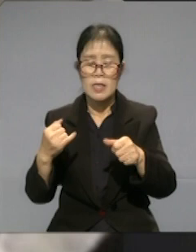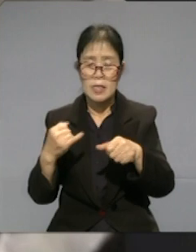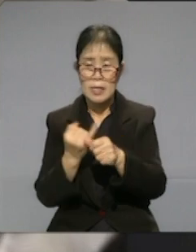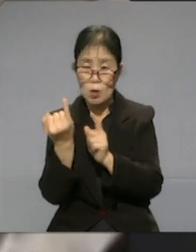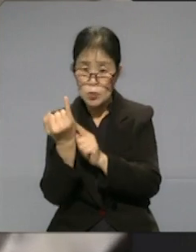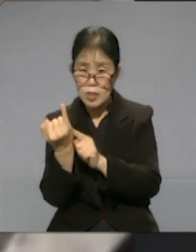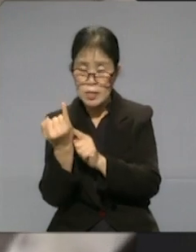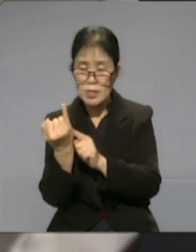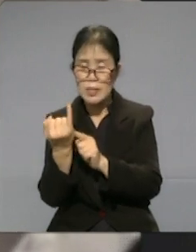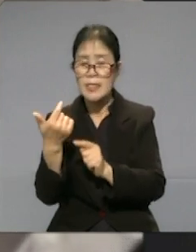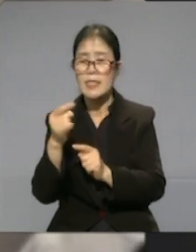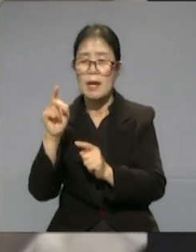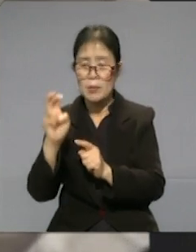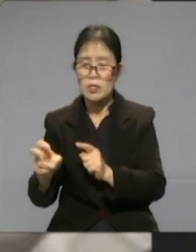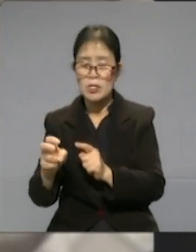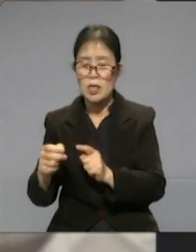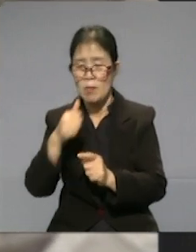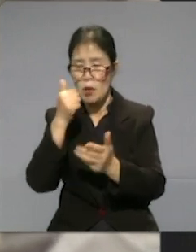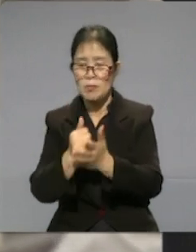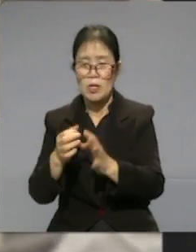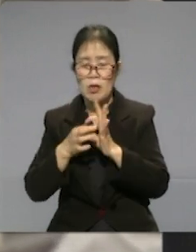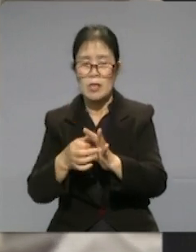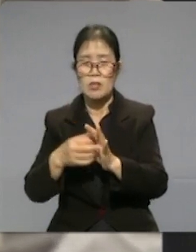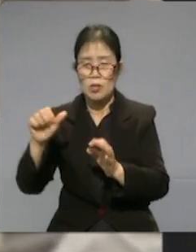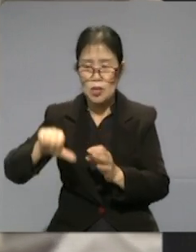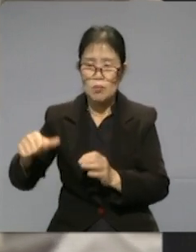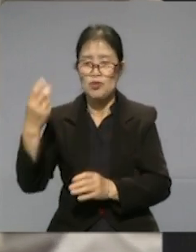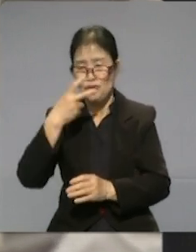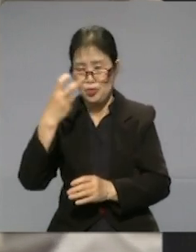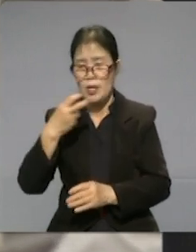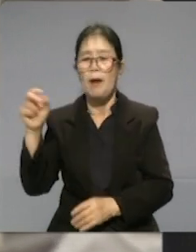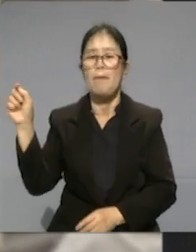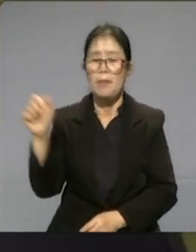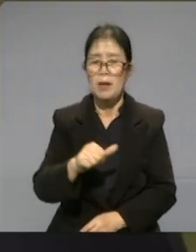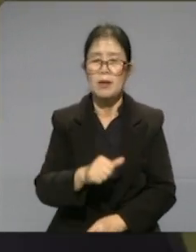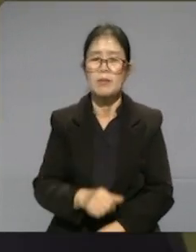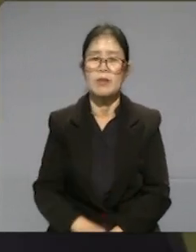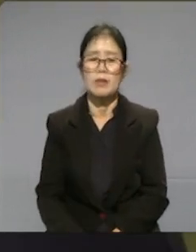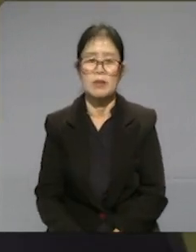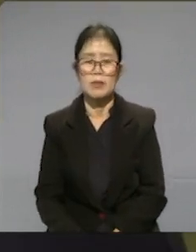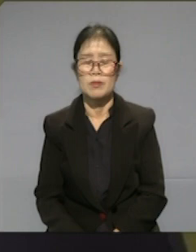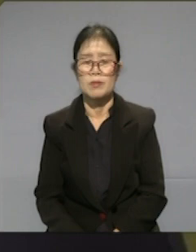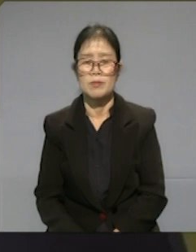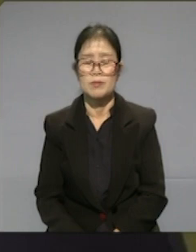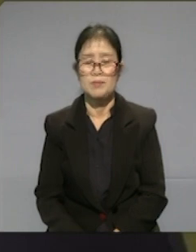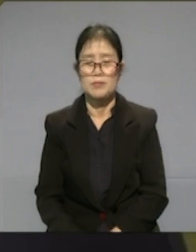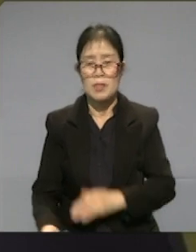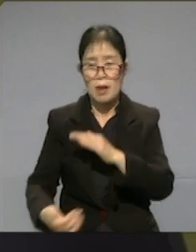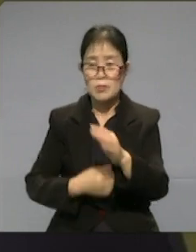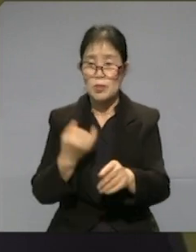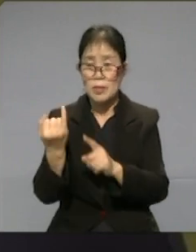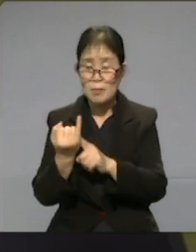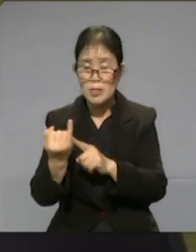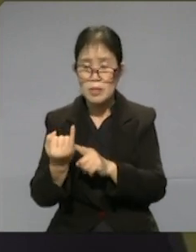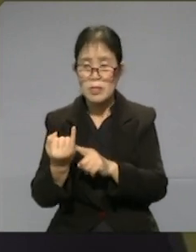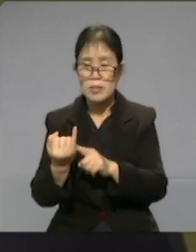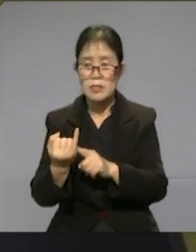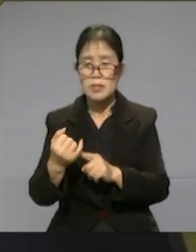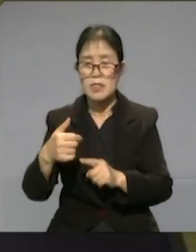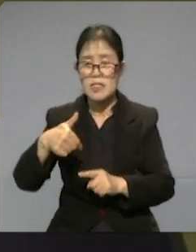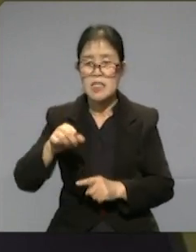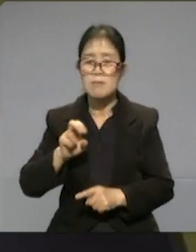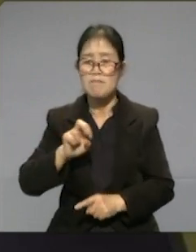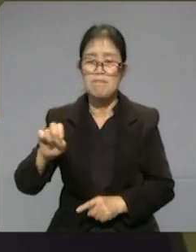남현이 씨의 범죄 관여 여부 수사에도 속도가 붙을 전망입니다 내 핸드폰을 보냐 앞서 남씨는 김민석 서울